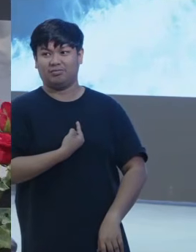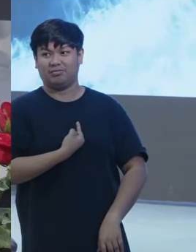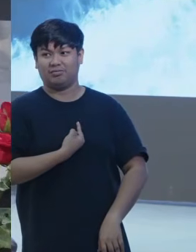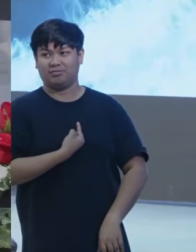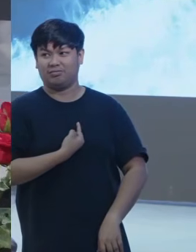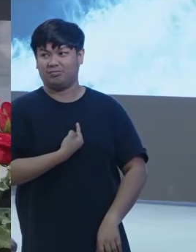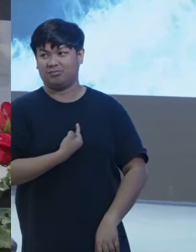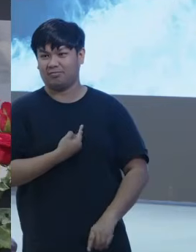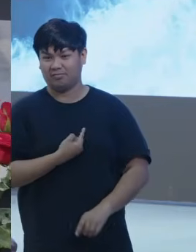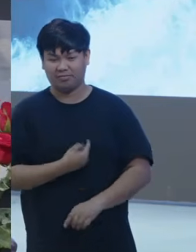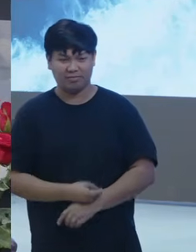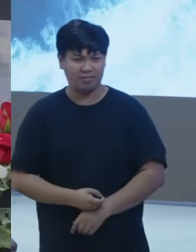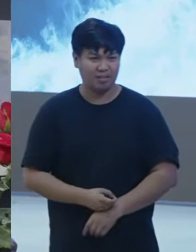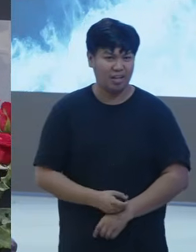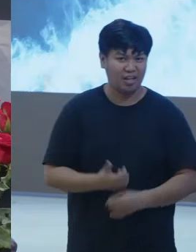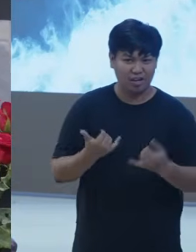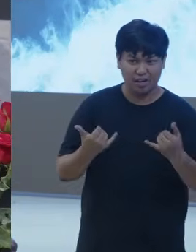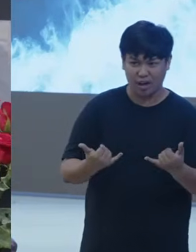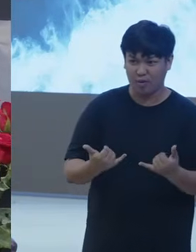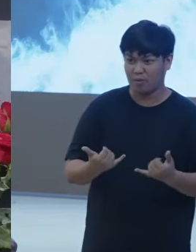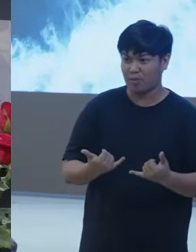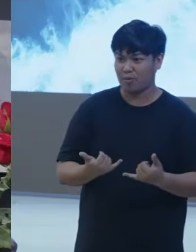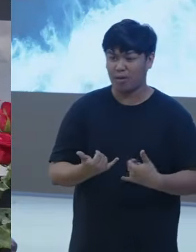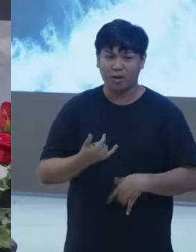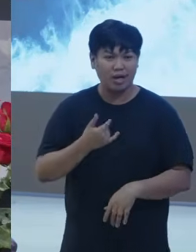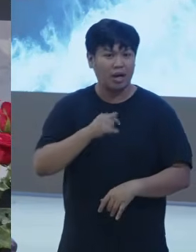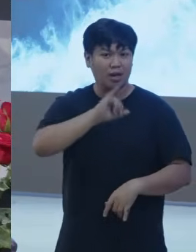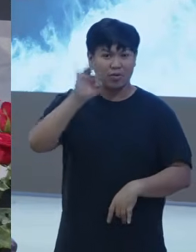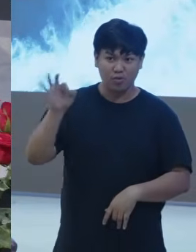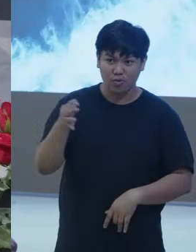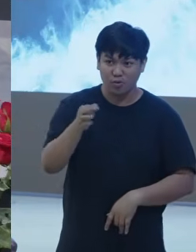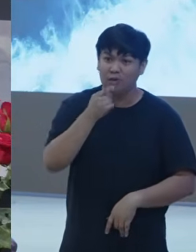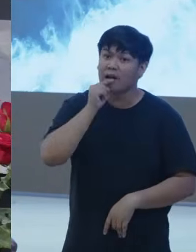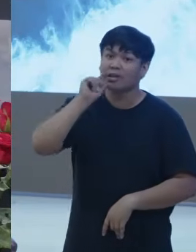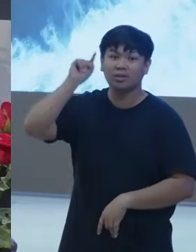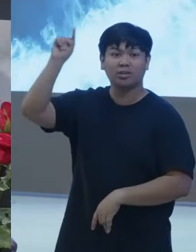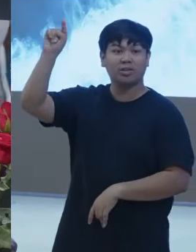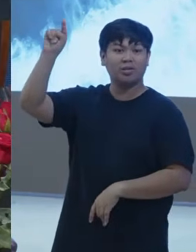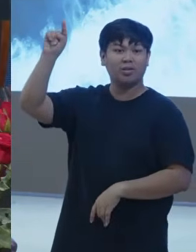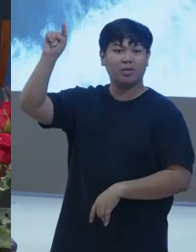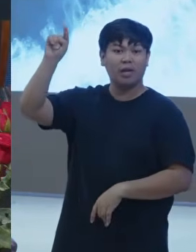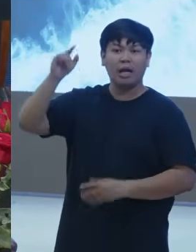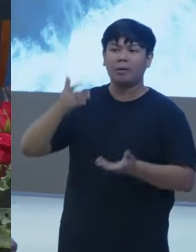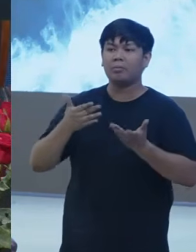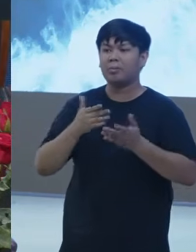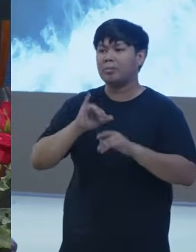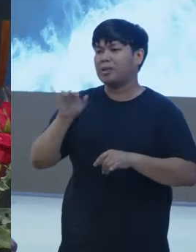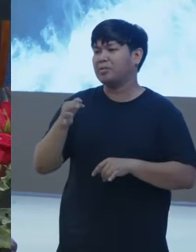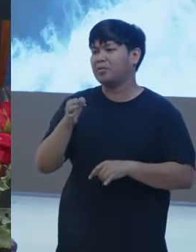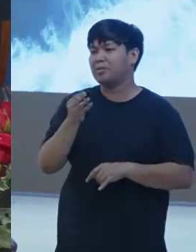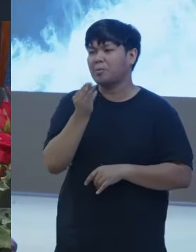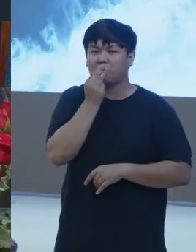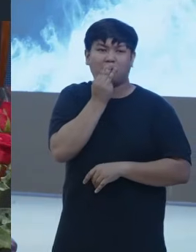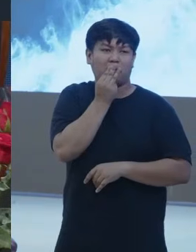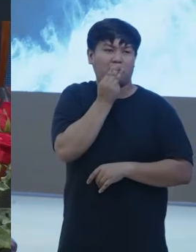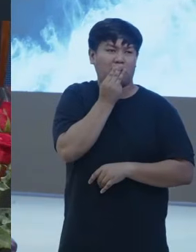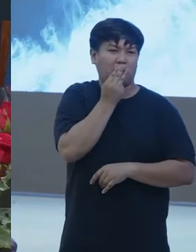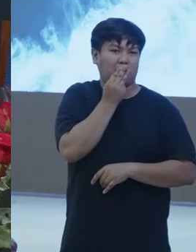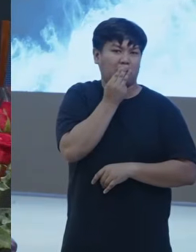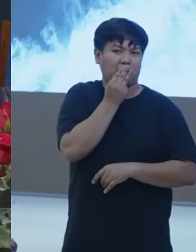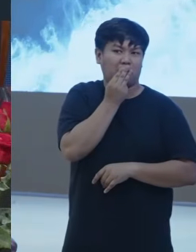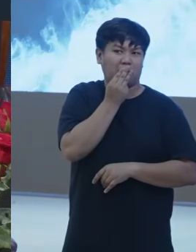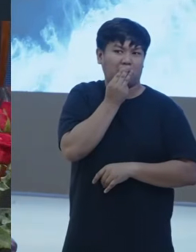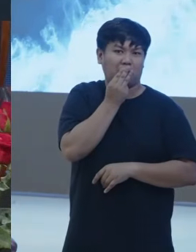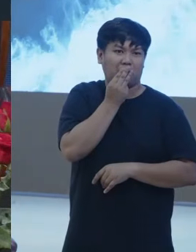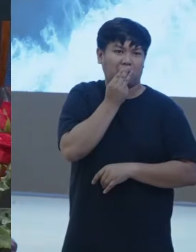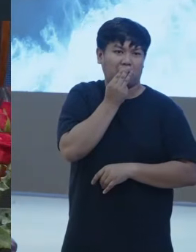Ano kaya? Nag-respond kaya si Jonah? Ano kaya ang ginawa ni Jonah? Next Sunday po